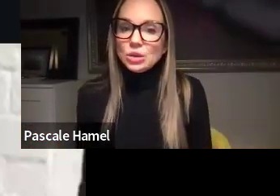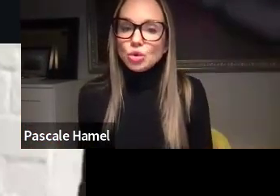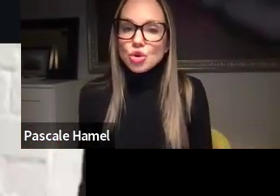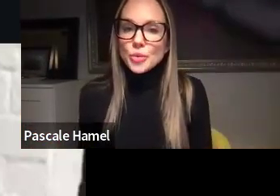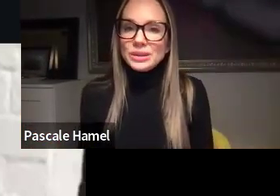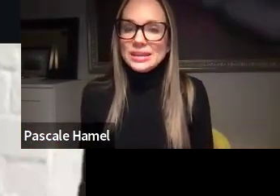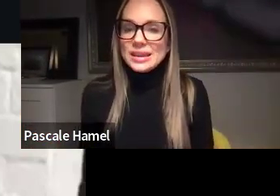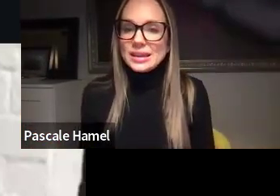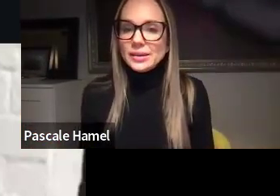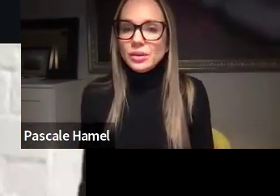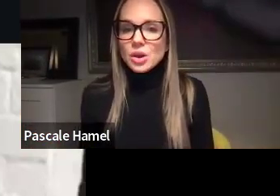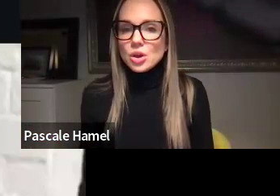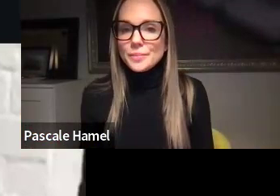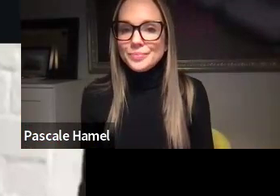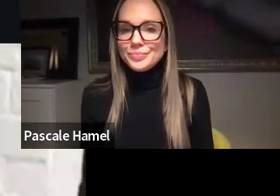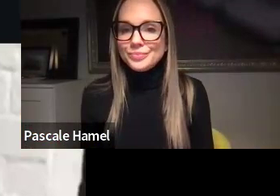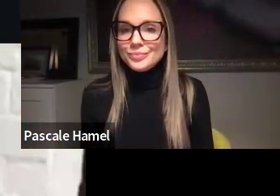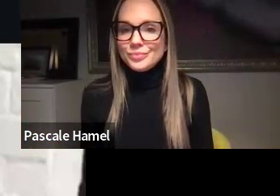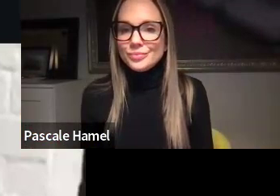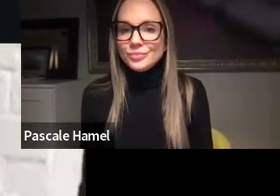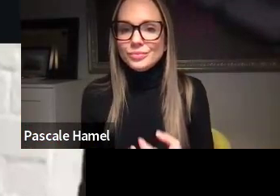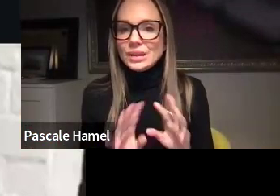Essayez de garder une coupe qui est